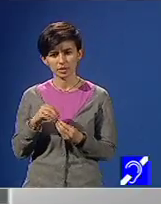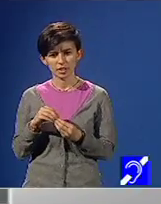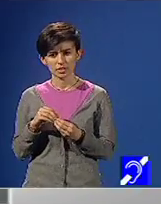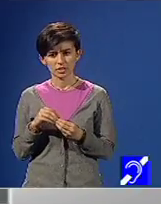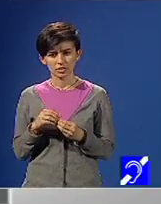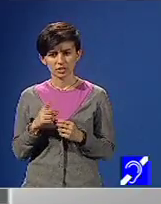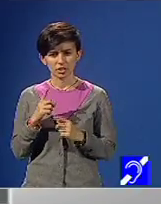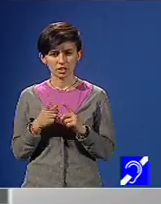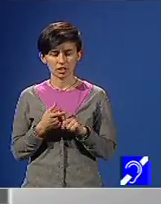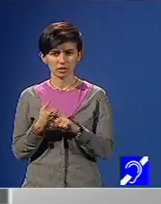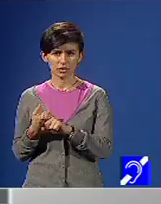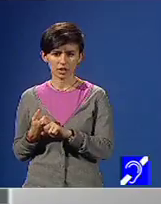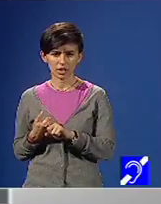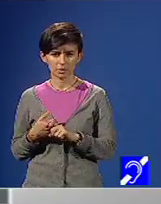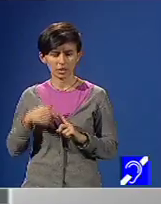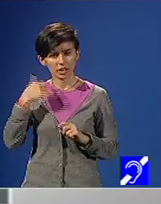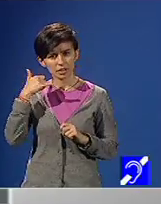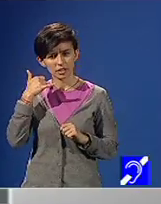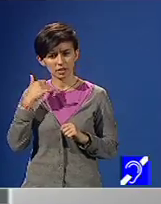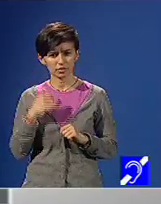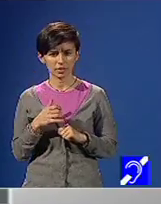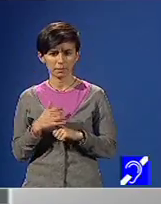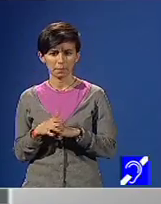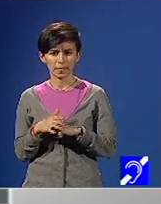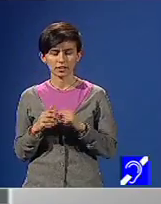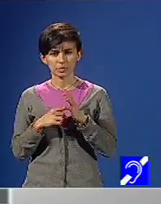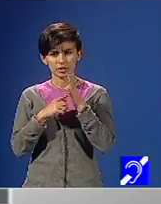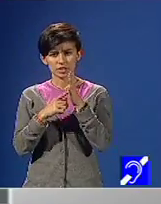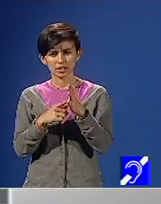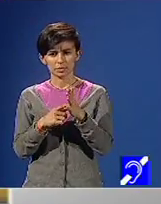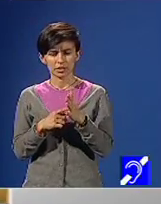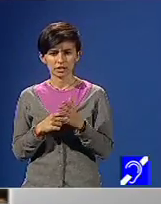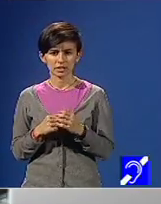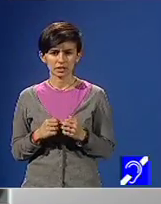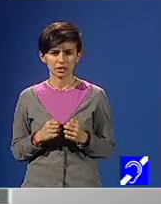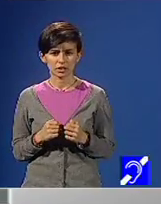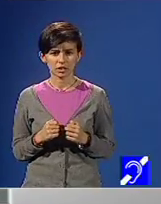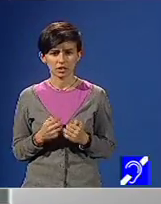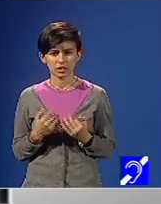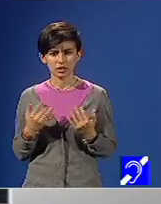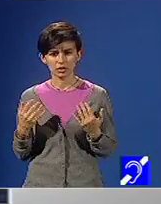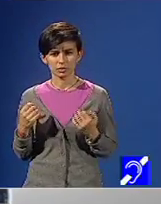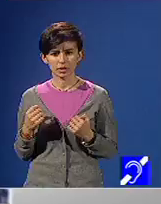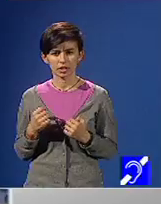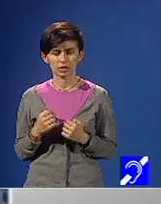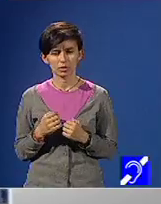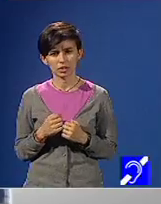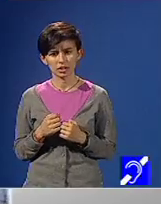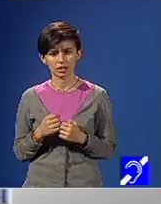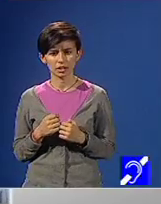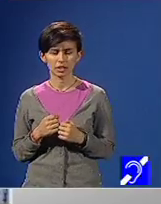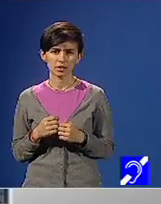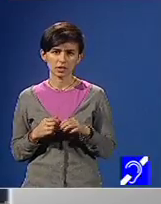la telefon, automat ea va începe să transmită numărul de pași către telefon și de acolo mai departe către aplicația Walking